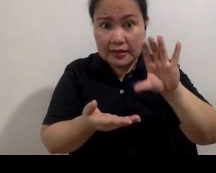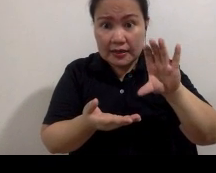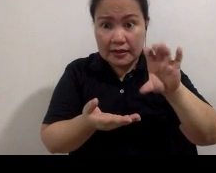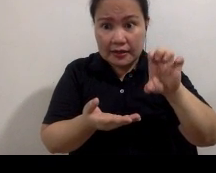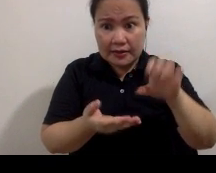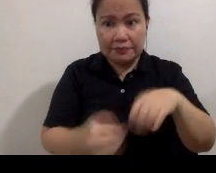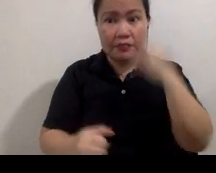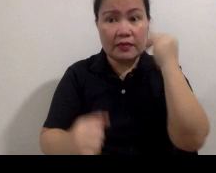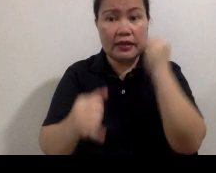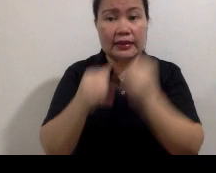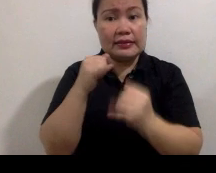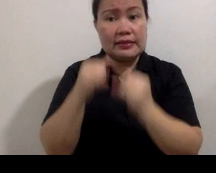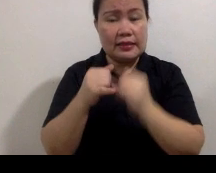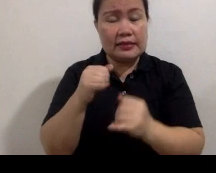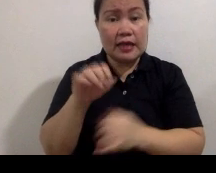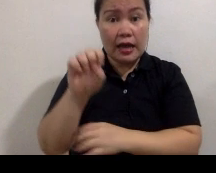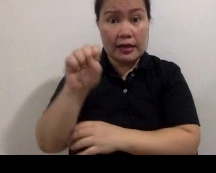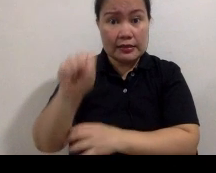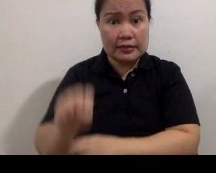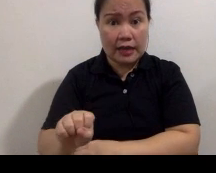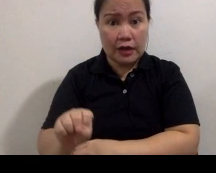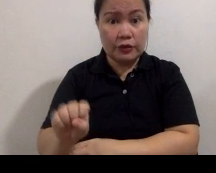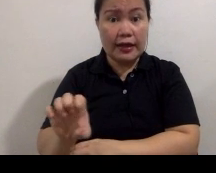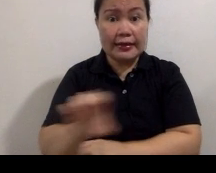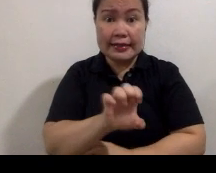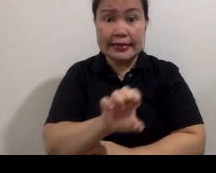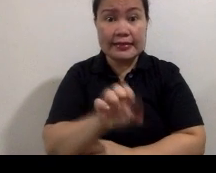Okay, and the last one is Timog Silangang Asya.